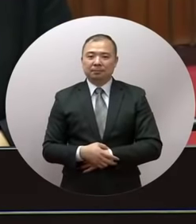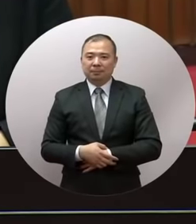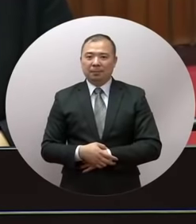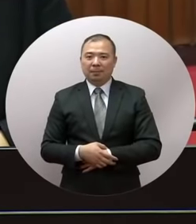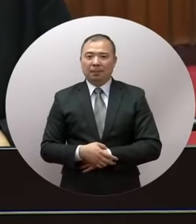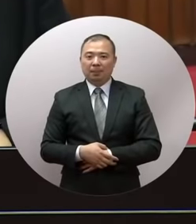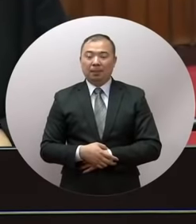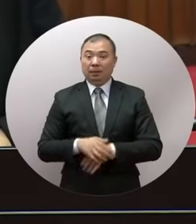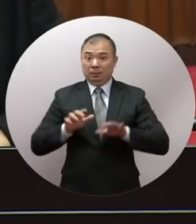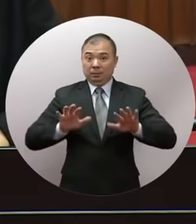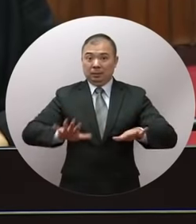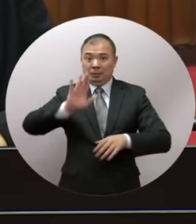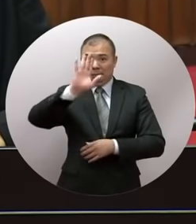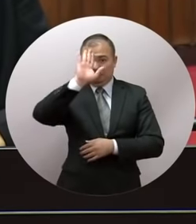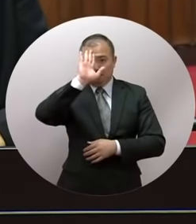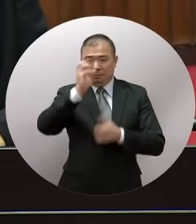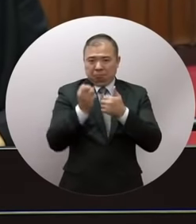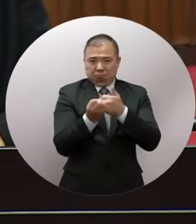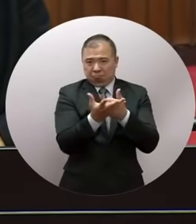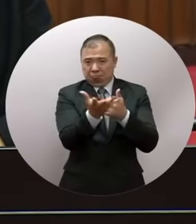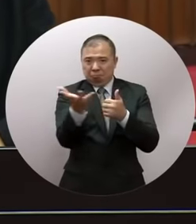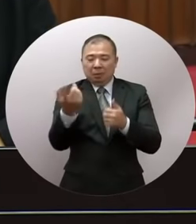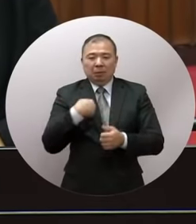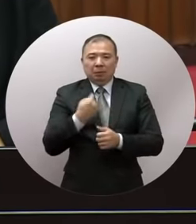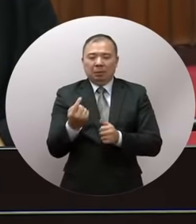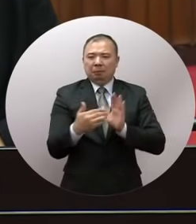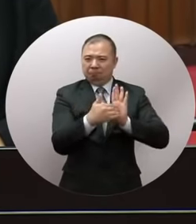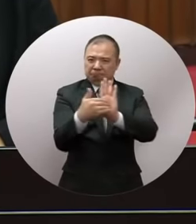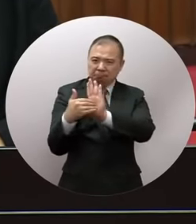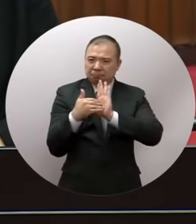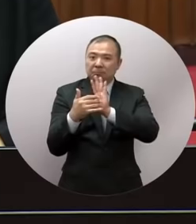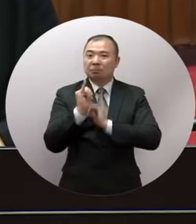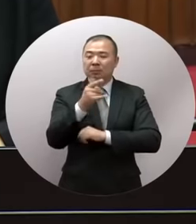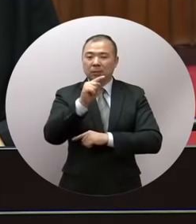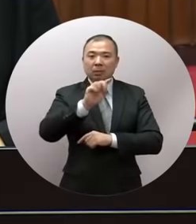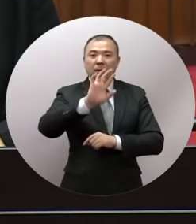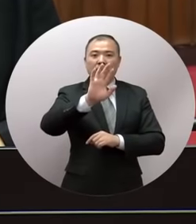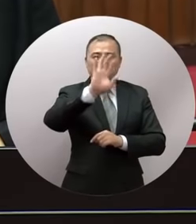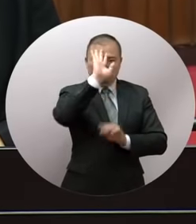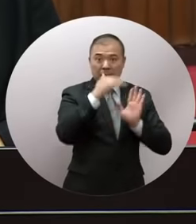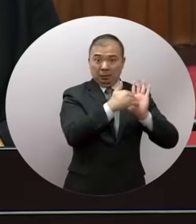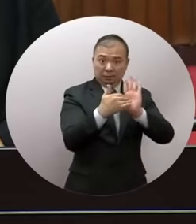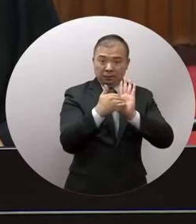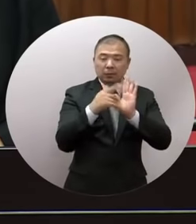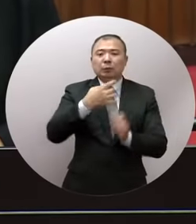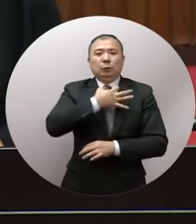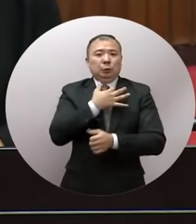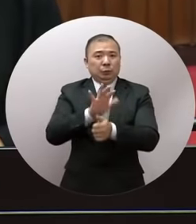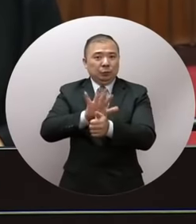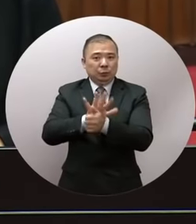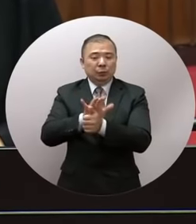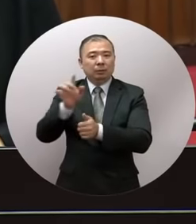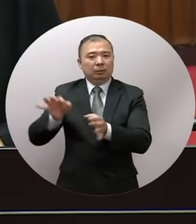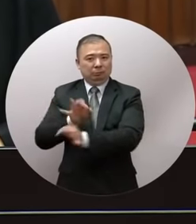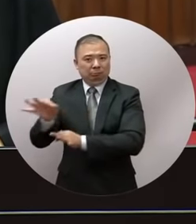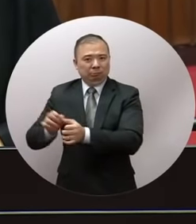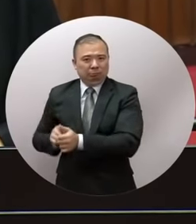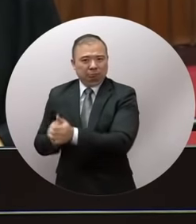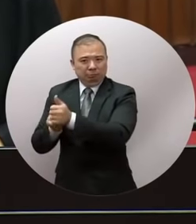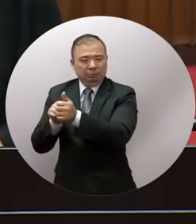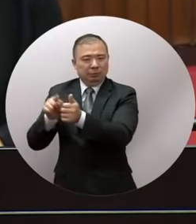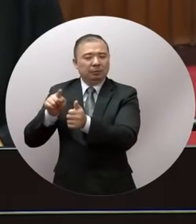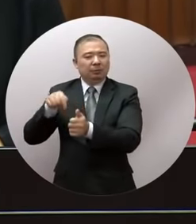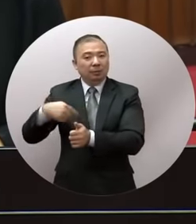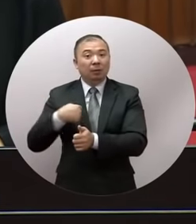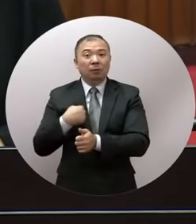疫情呢，我们防疫得非常的好，那在防疫纾困振兴跟转型当中呢，院长请问一下，